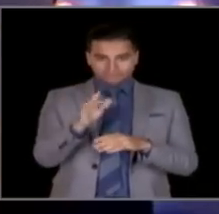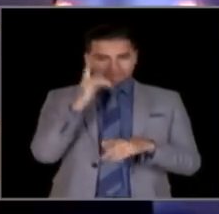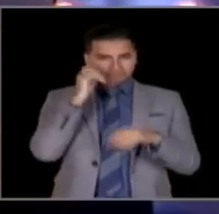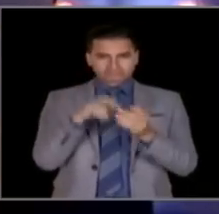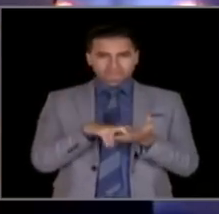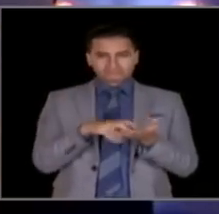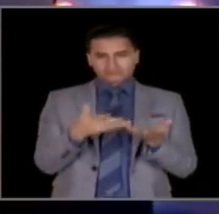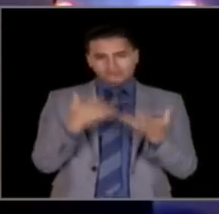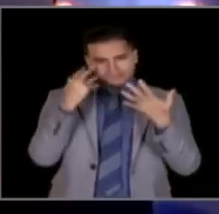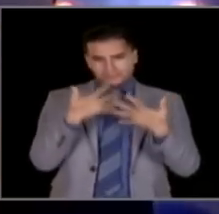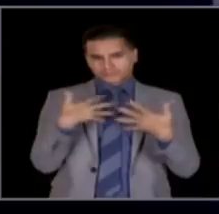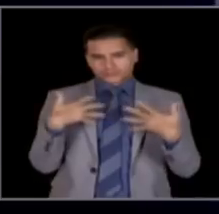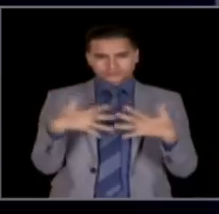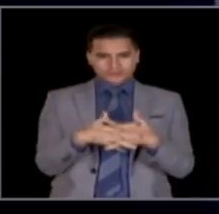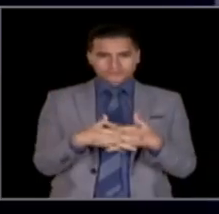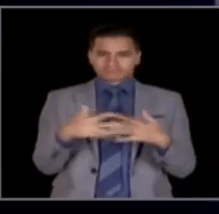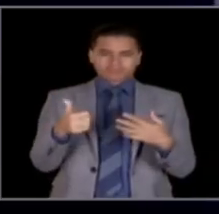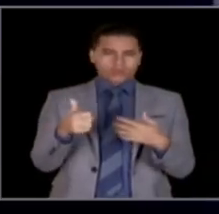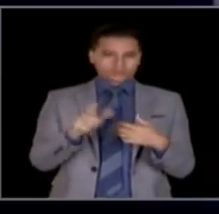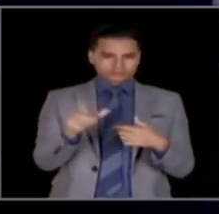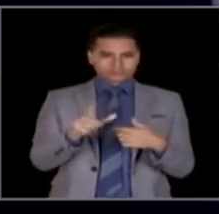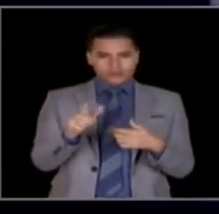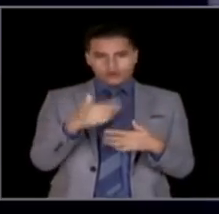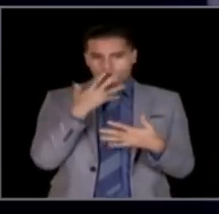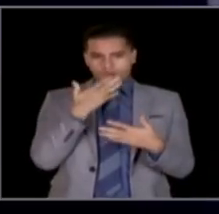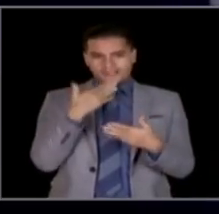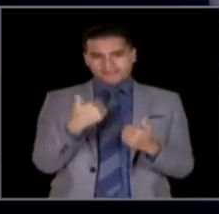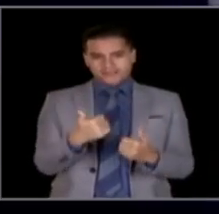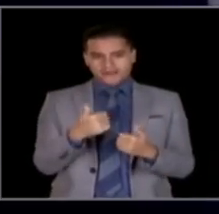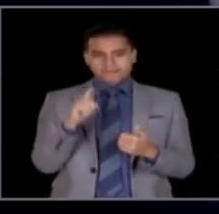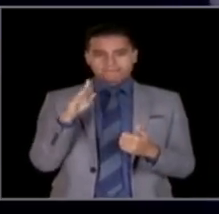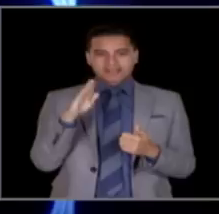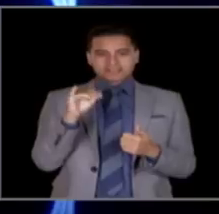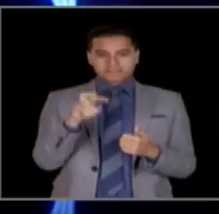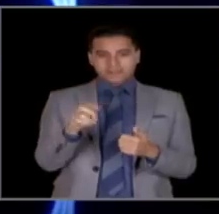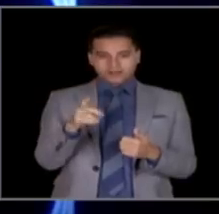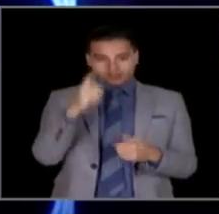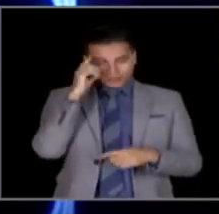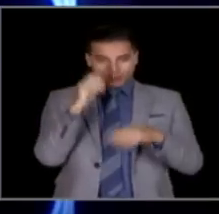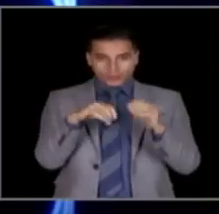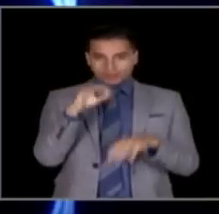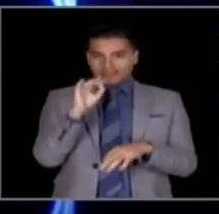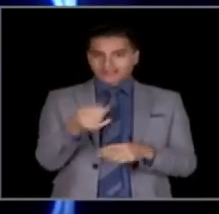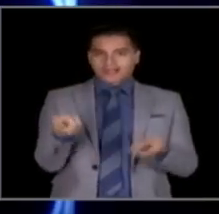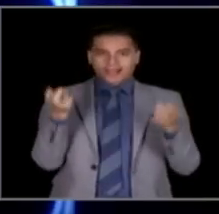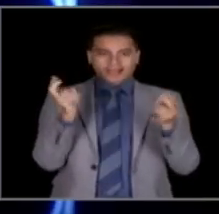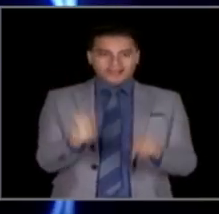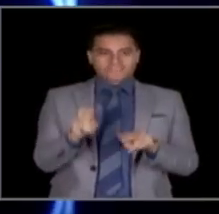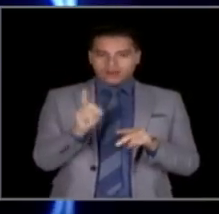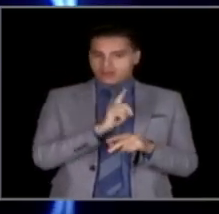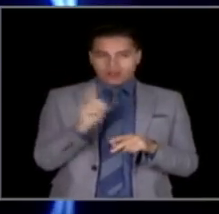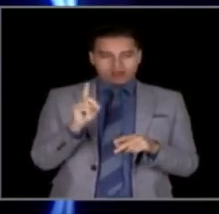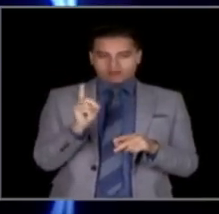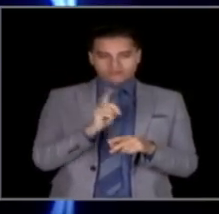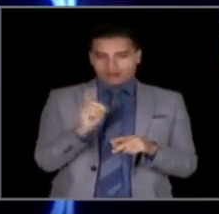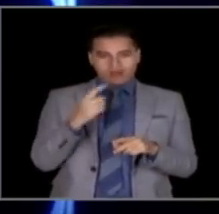ليه؟ احنا جينا نستمتع. حلو، برافو عليك، روح جميلة. بسمة، بسمة بقى متوترة كالعادة. لا خالص